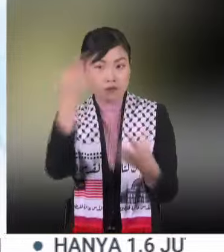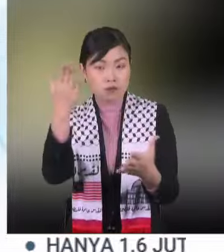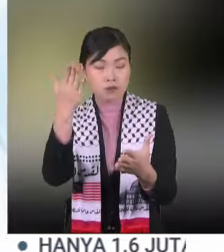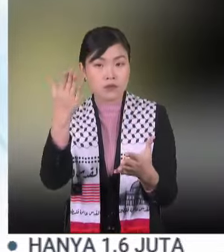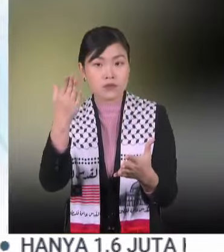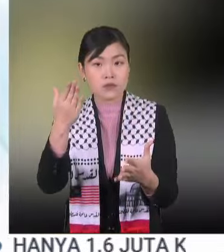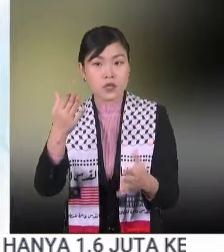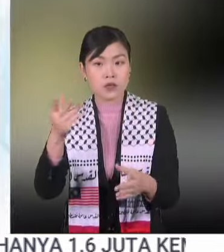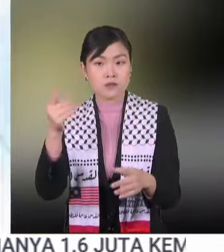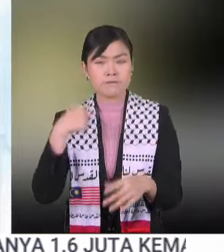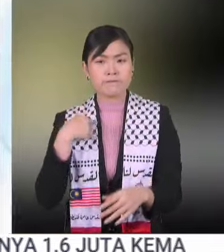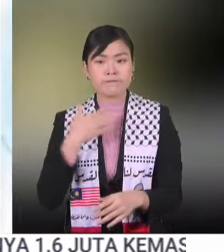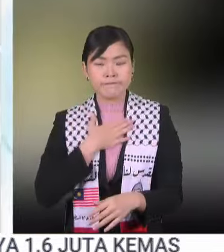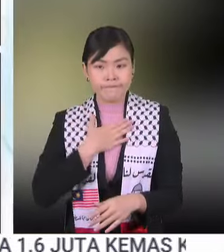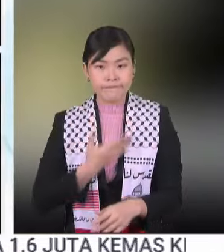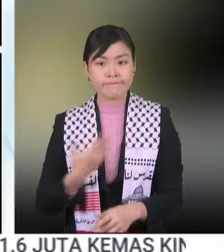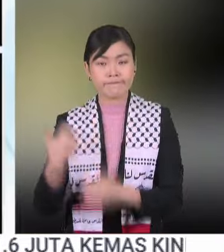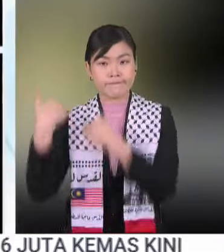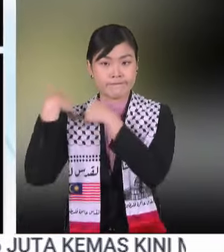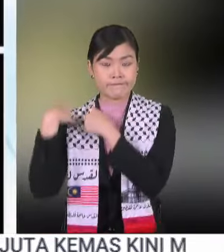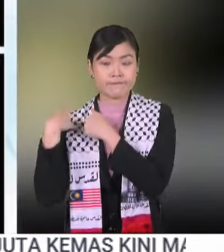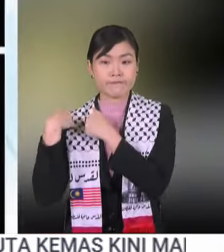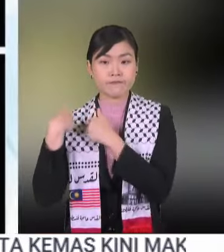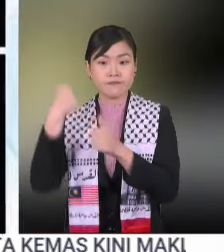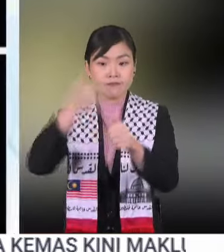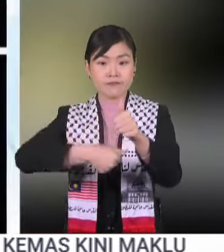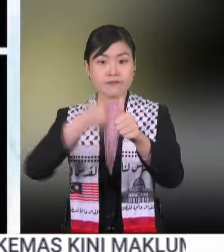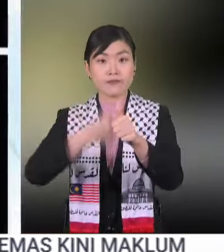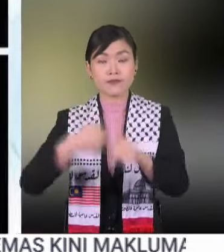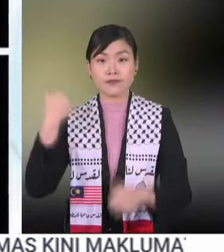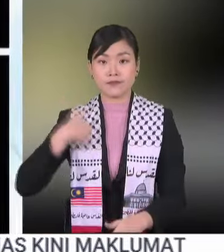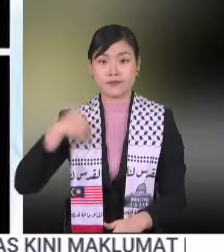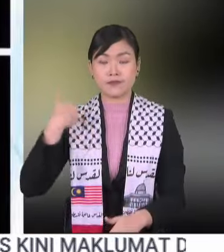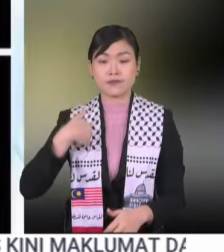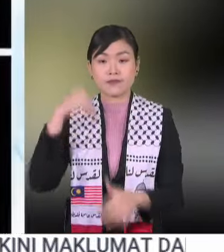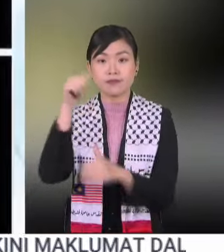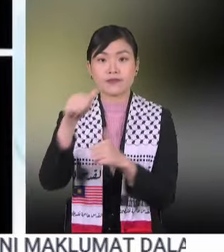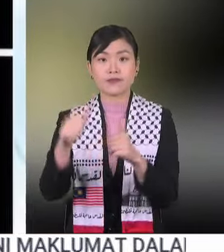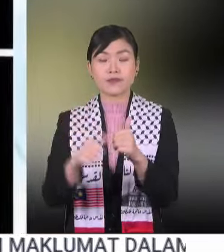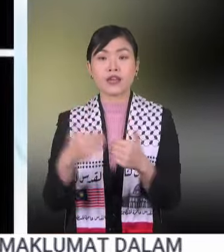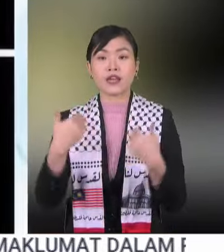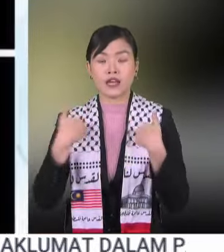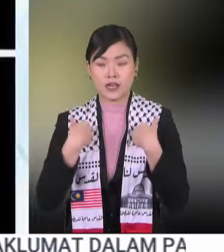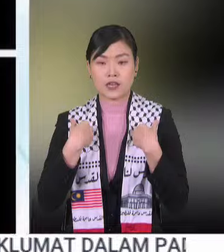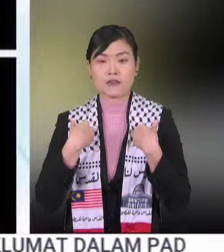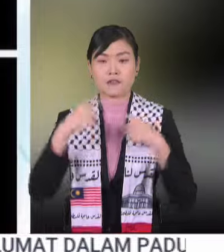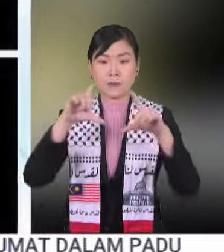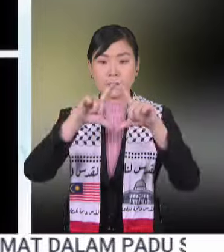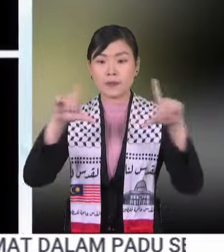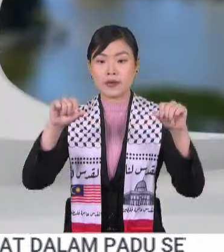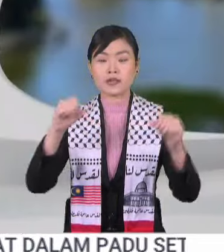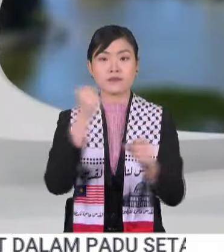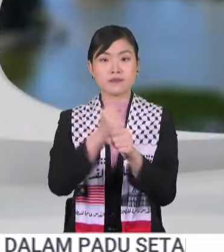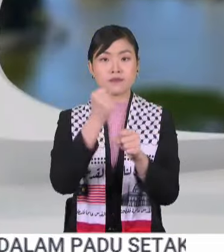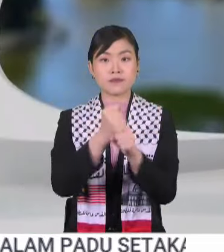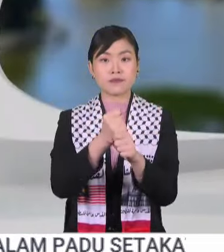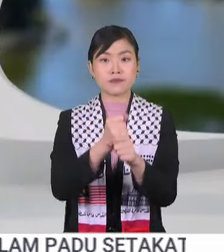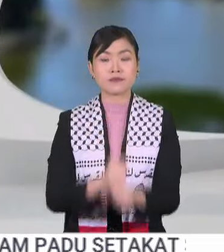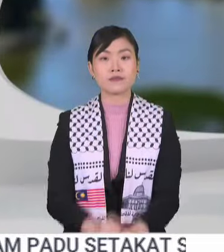bertanggungjawab dengan memastikan setiap pekerja asing di bawah seliaan mereka memegang pas kerja yang